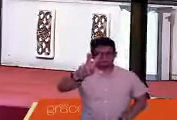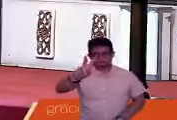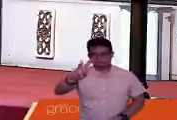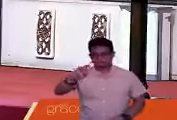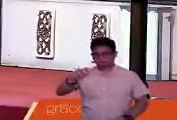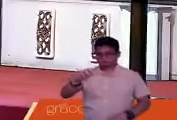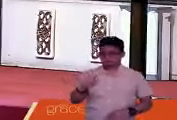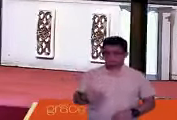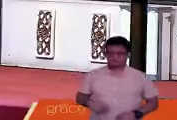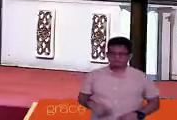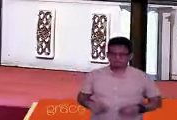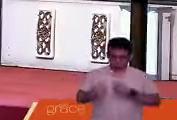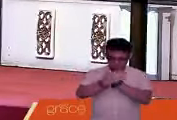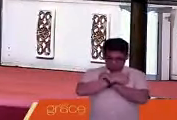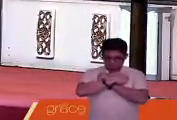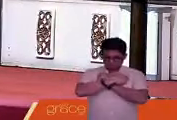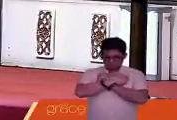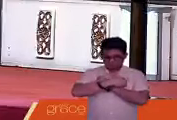Beloved,